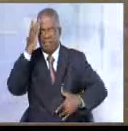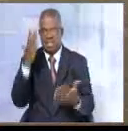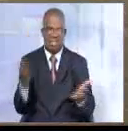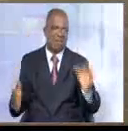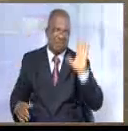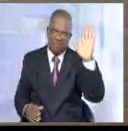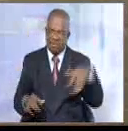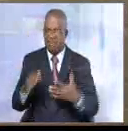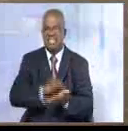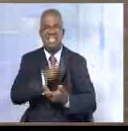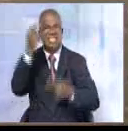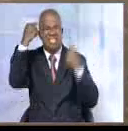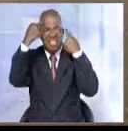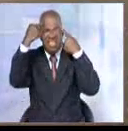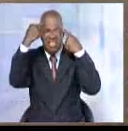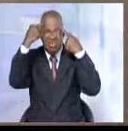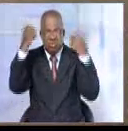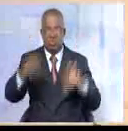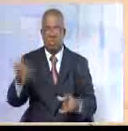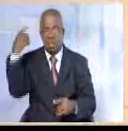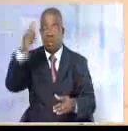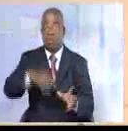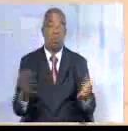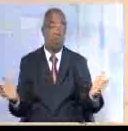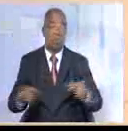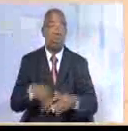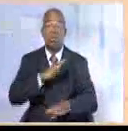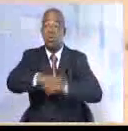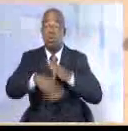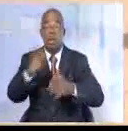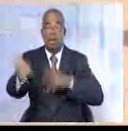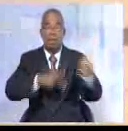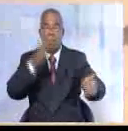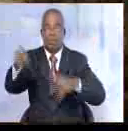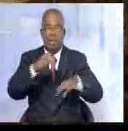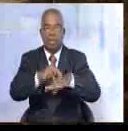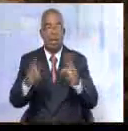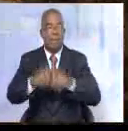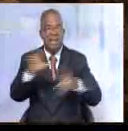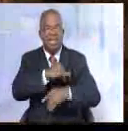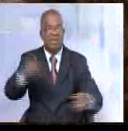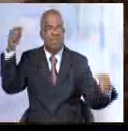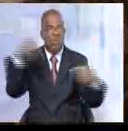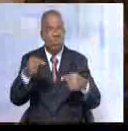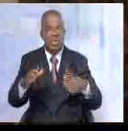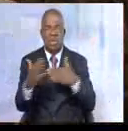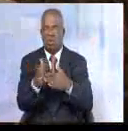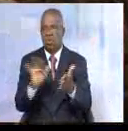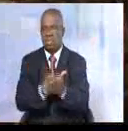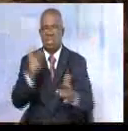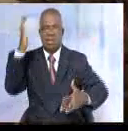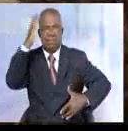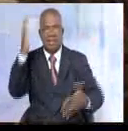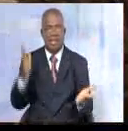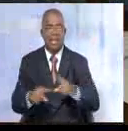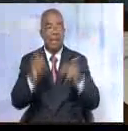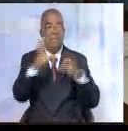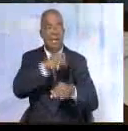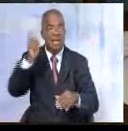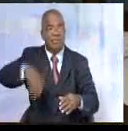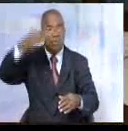préoccupation pour ces responsables d'ONG de lutte contre le sida en Côte d'Ivoire. Ces organisations non gouvernementales, membres du réseau